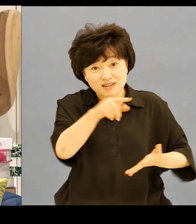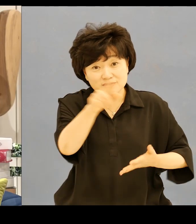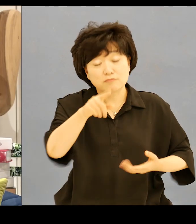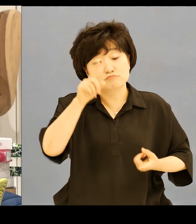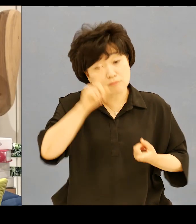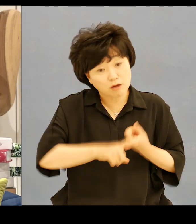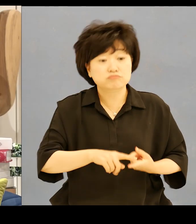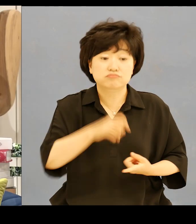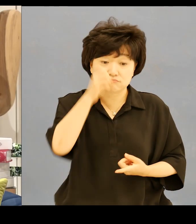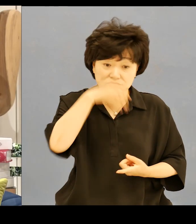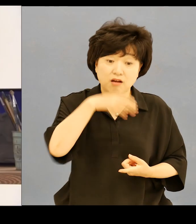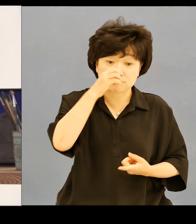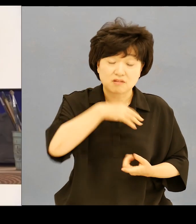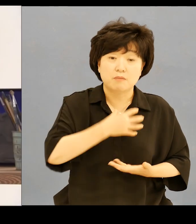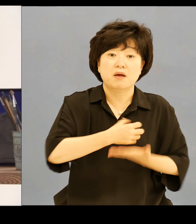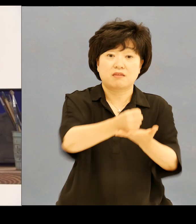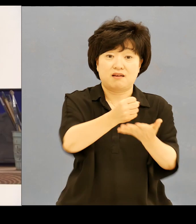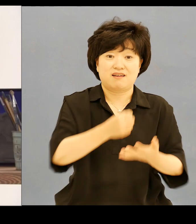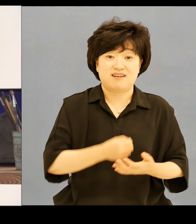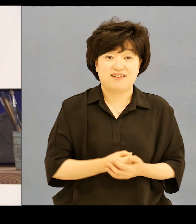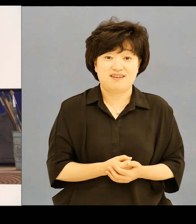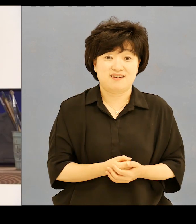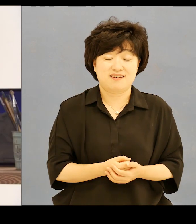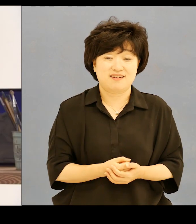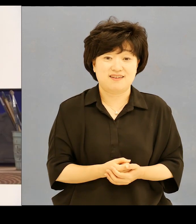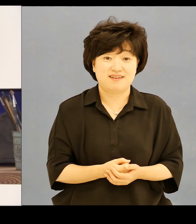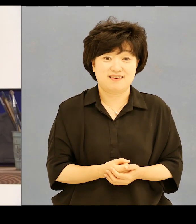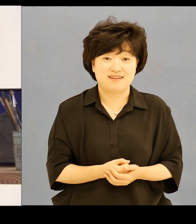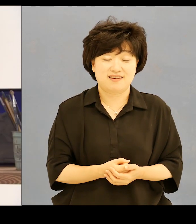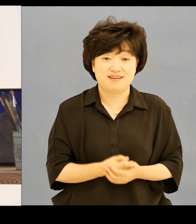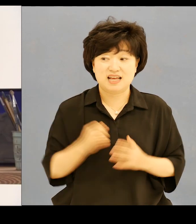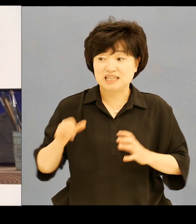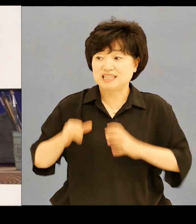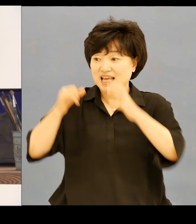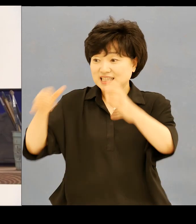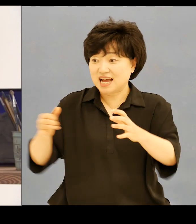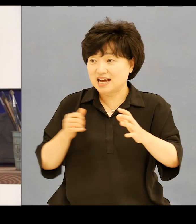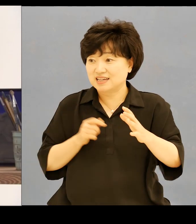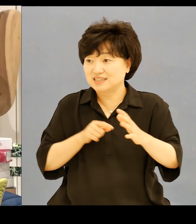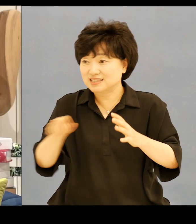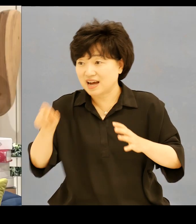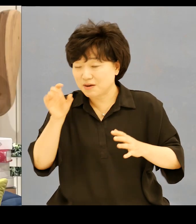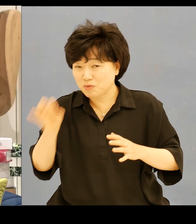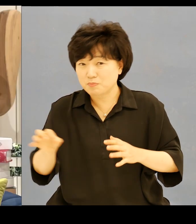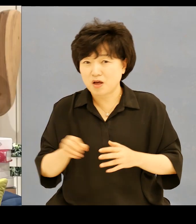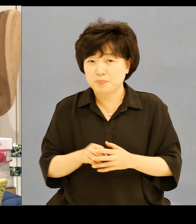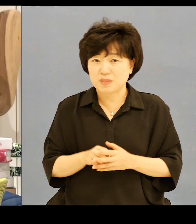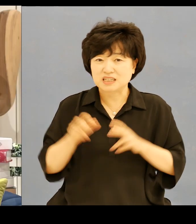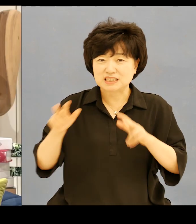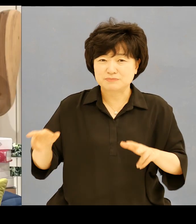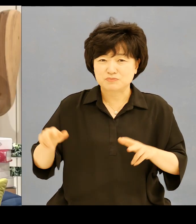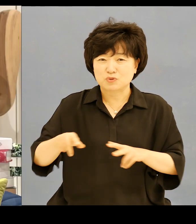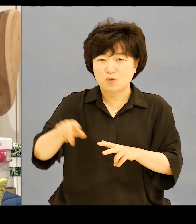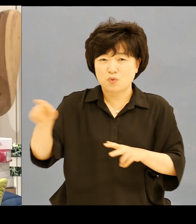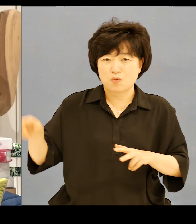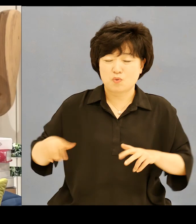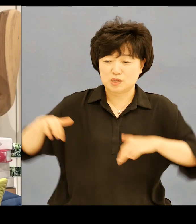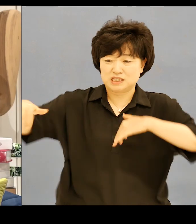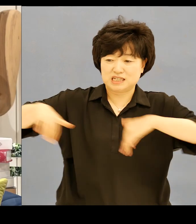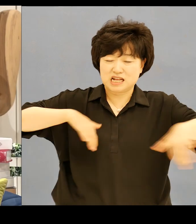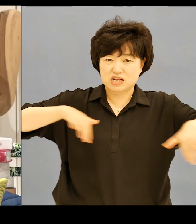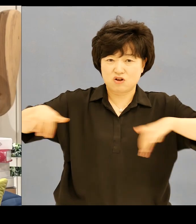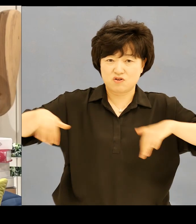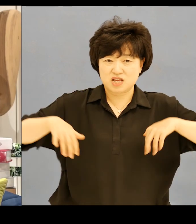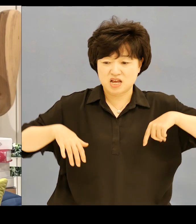저를 있는 그대로 그냥 봐주더라고요. 사실 세상 속에 나가면 지금도